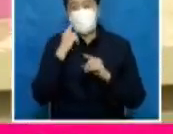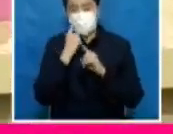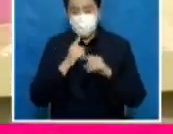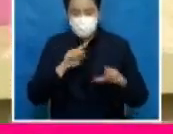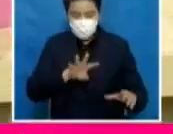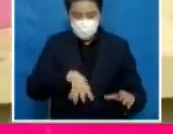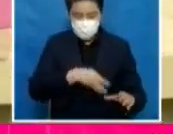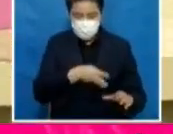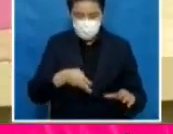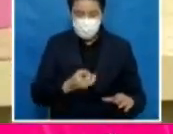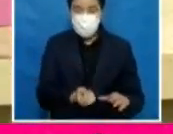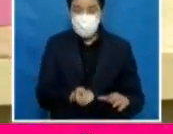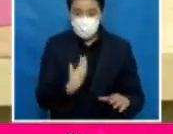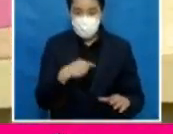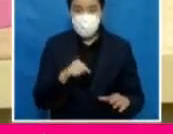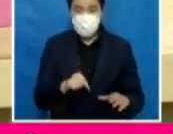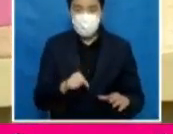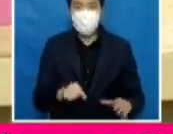ากล่อง